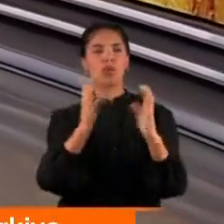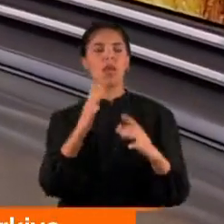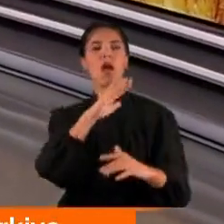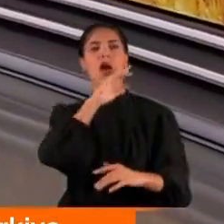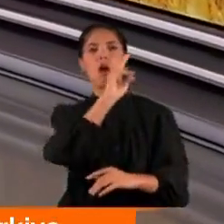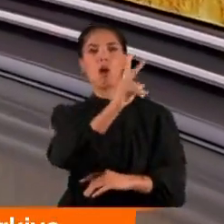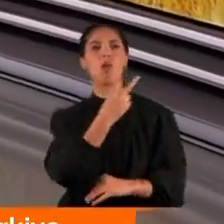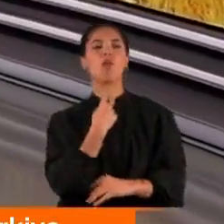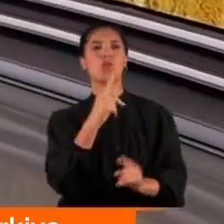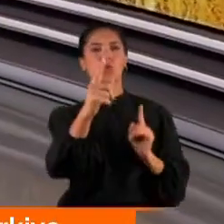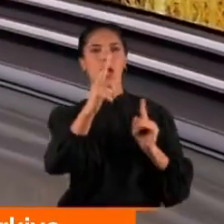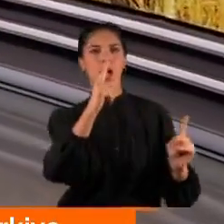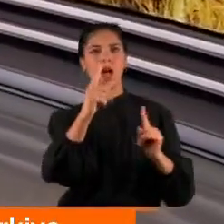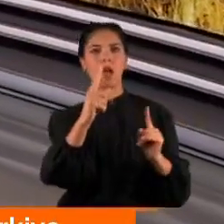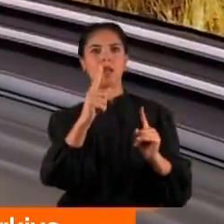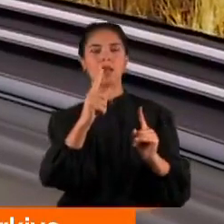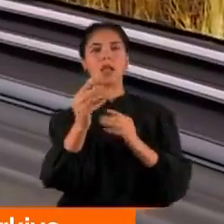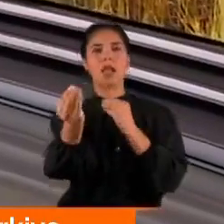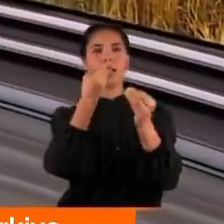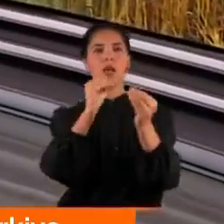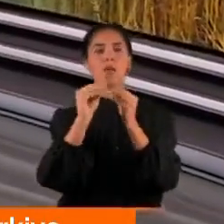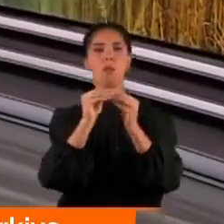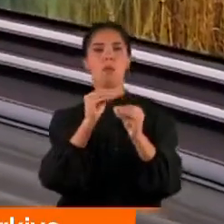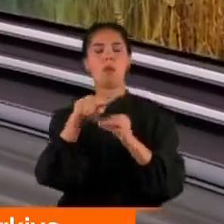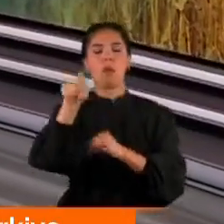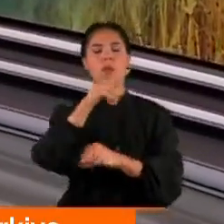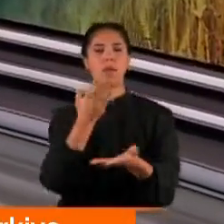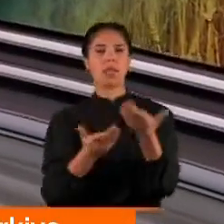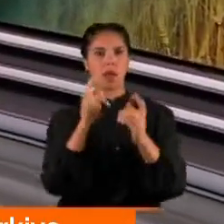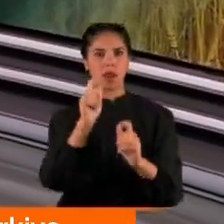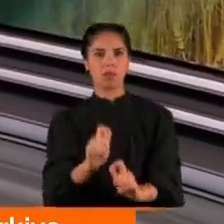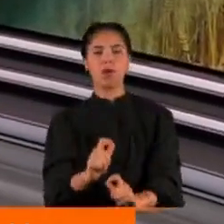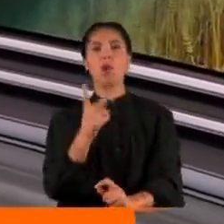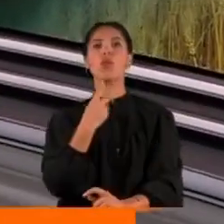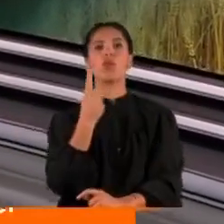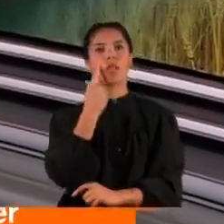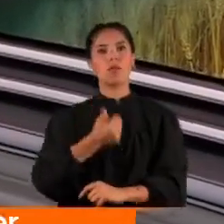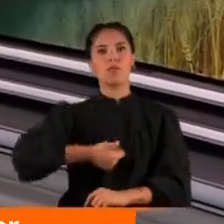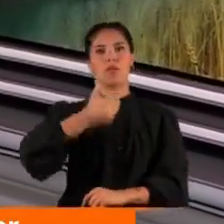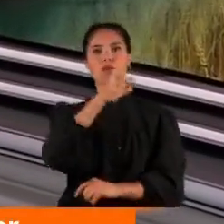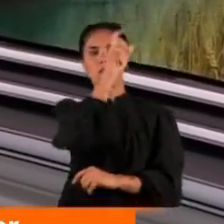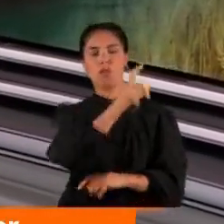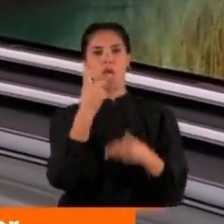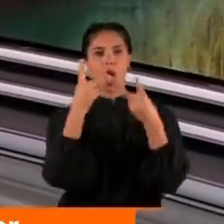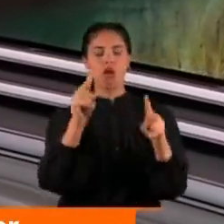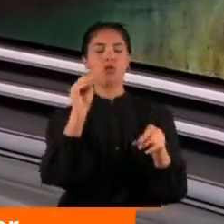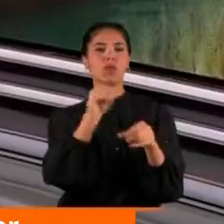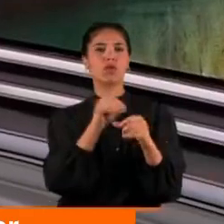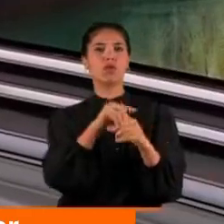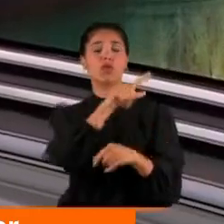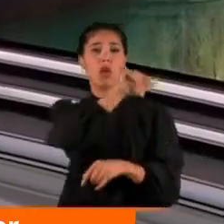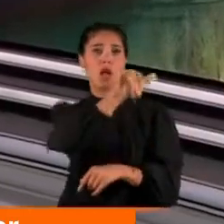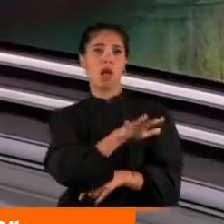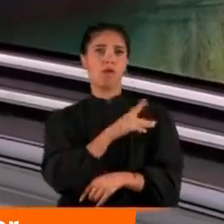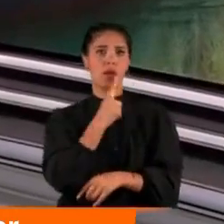avrupa'yla Rusya arasında patlak veren tahıl krizini değerlendirdi Rusya devlet başkanı Vladimir Putin Açıklaması için bütün haklı